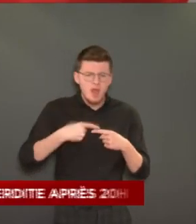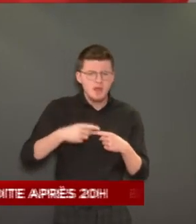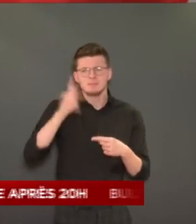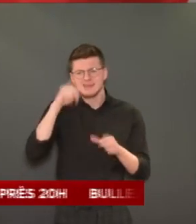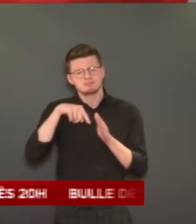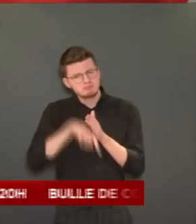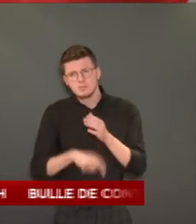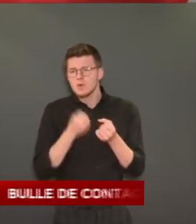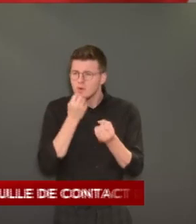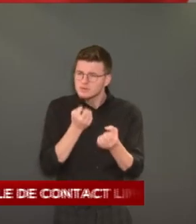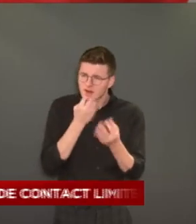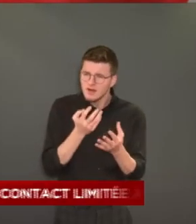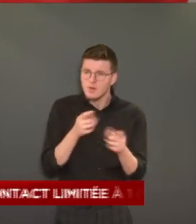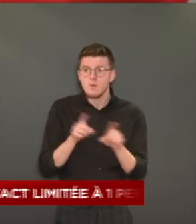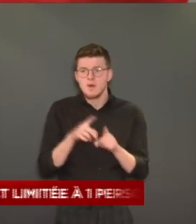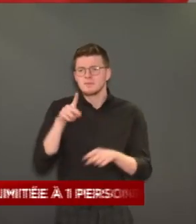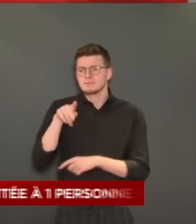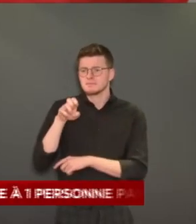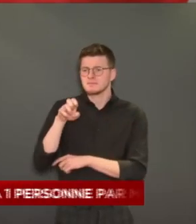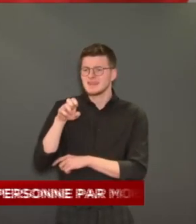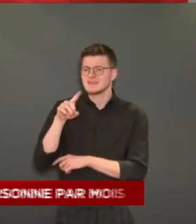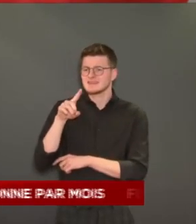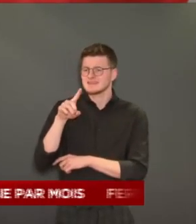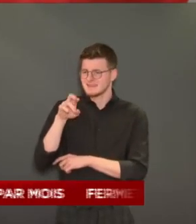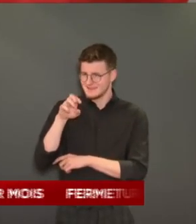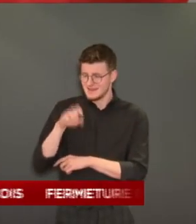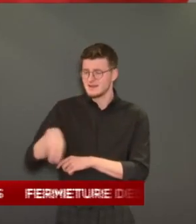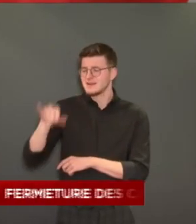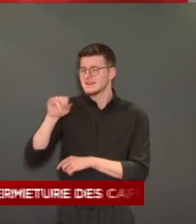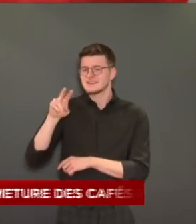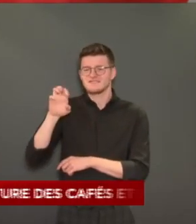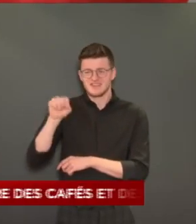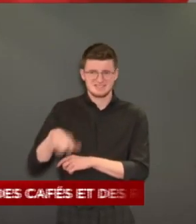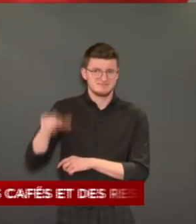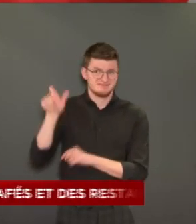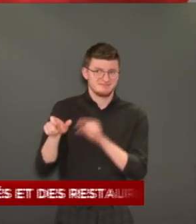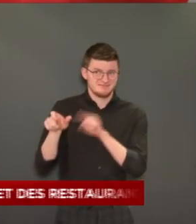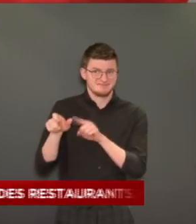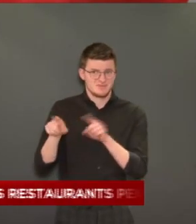venir, il détaillera ses projets. C'est vraiment très important.